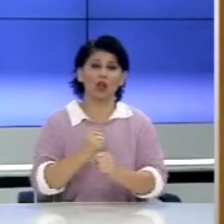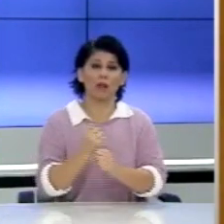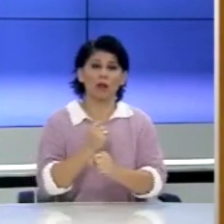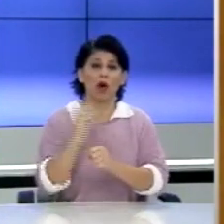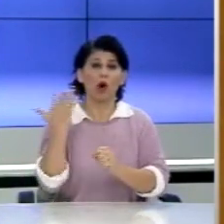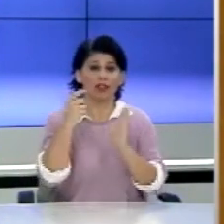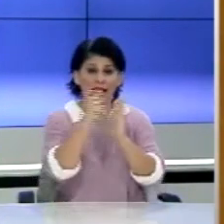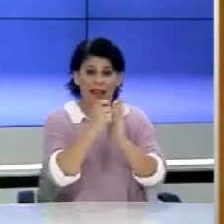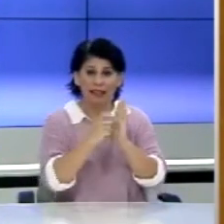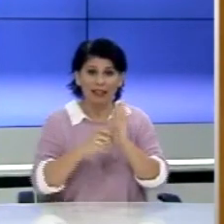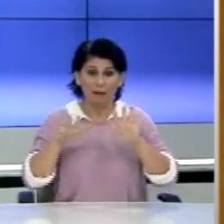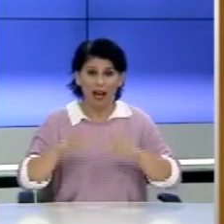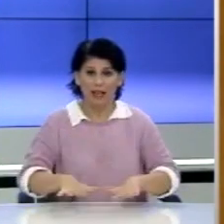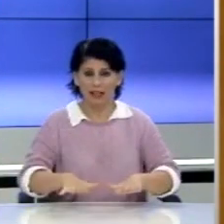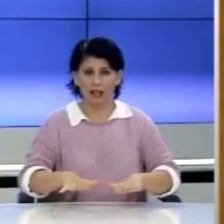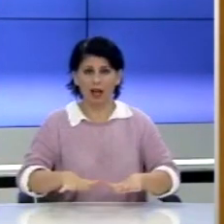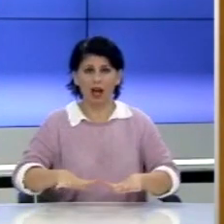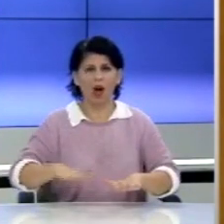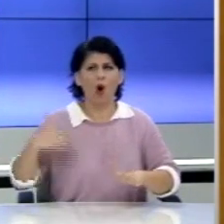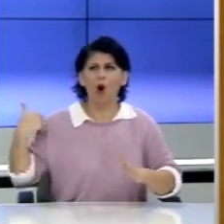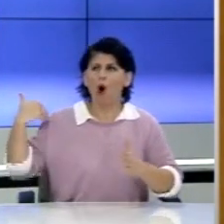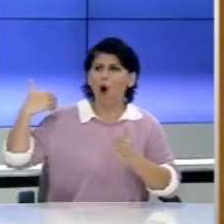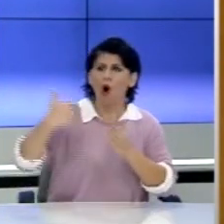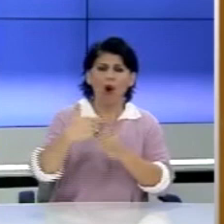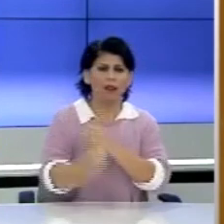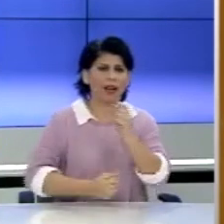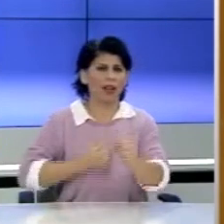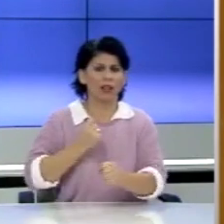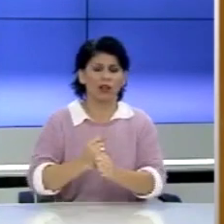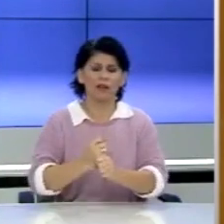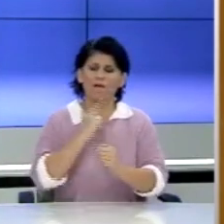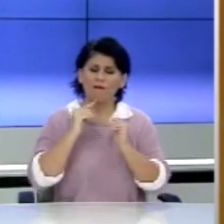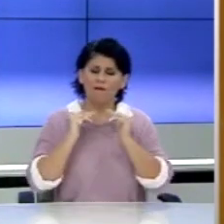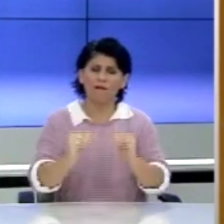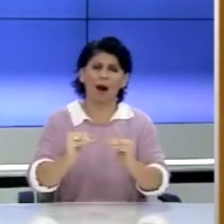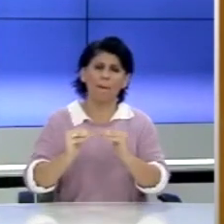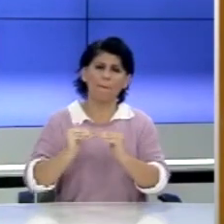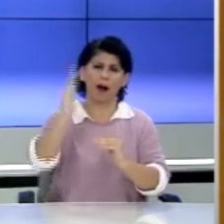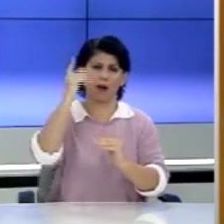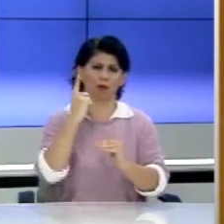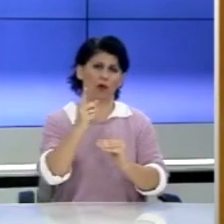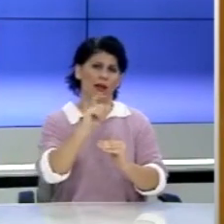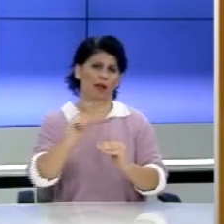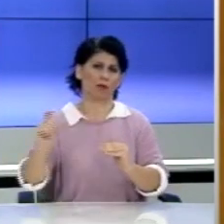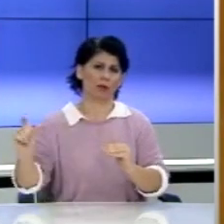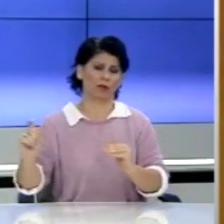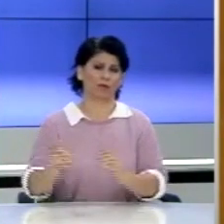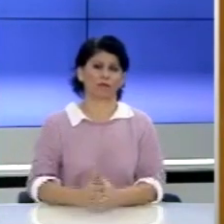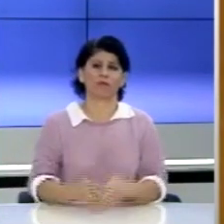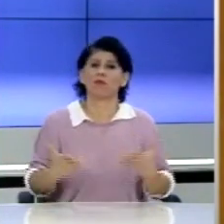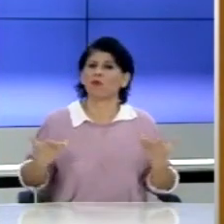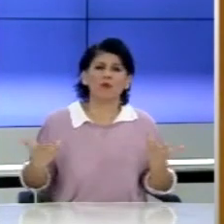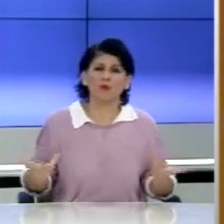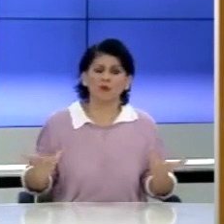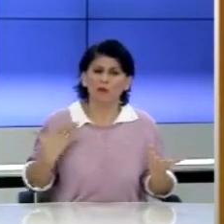η καταγεγραμμένη ανεργία όλα αυτά τα χρόνια είναι σταθερά πάνω από το 1 εκατομμύριο? Πού θα